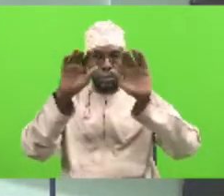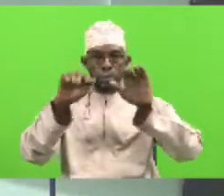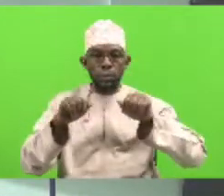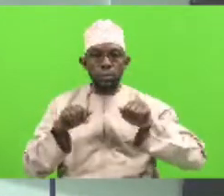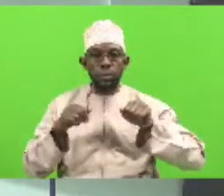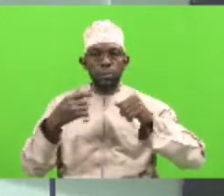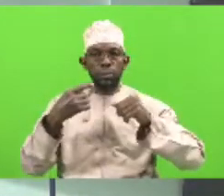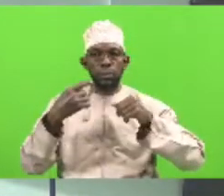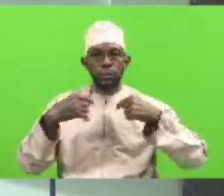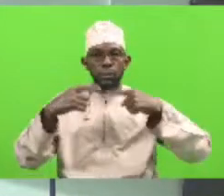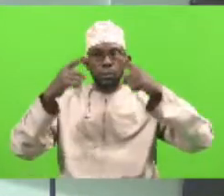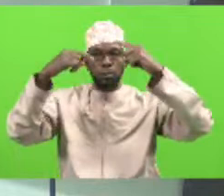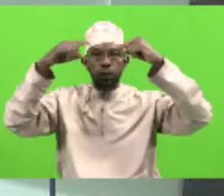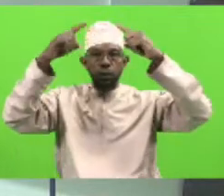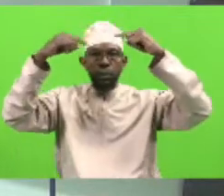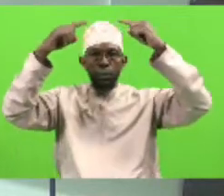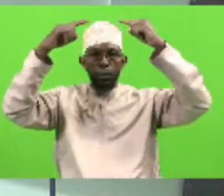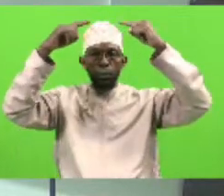حي على